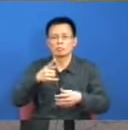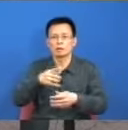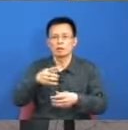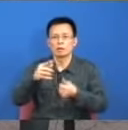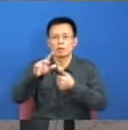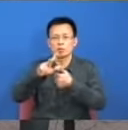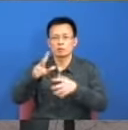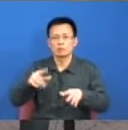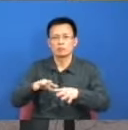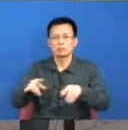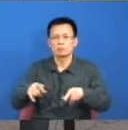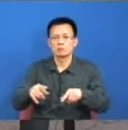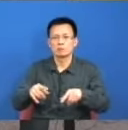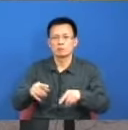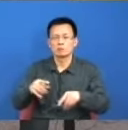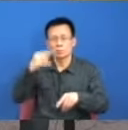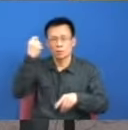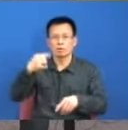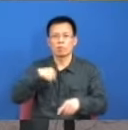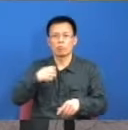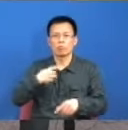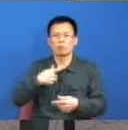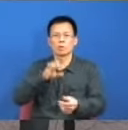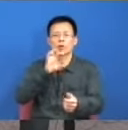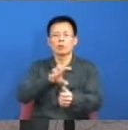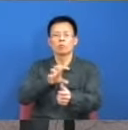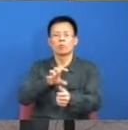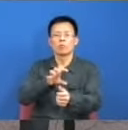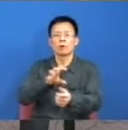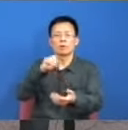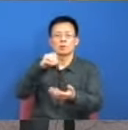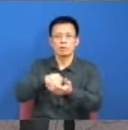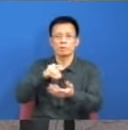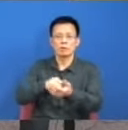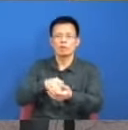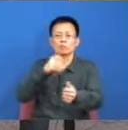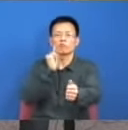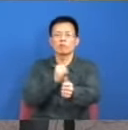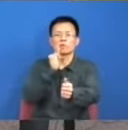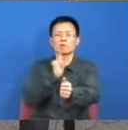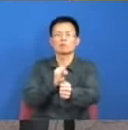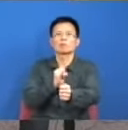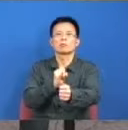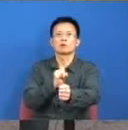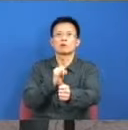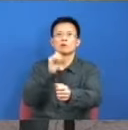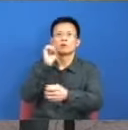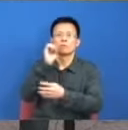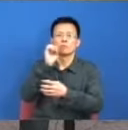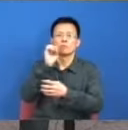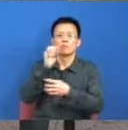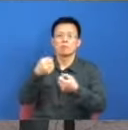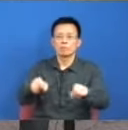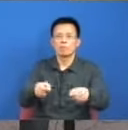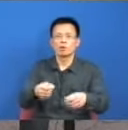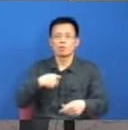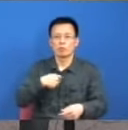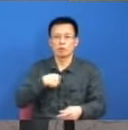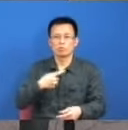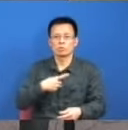咧？無啦啦咁，我都俾人告係咧，叫做係參加咗叫非法廣播。咁然後咧就我亦都係被告之